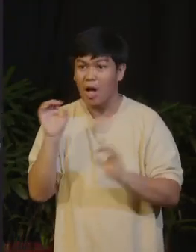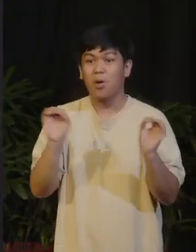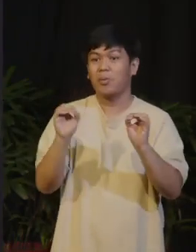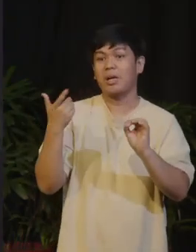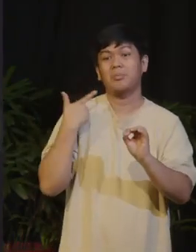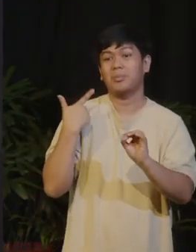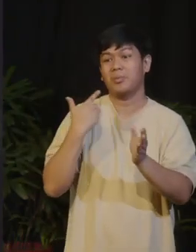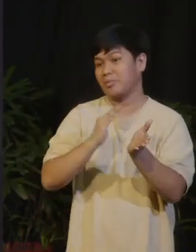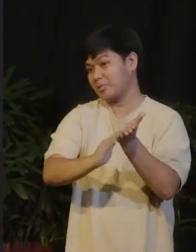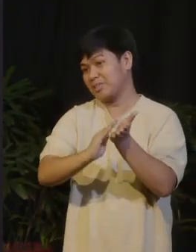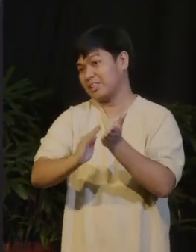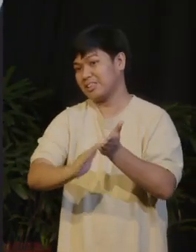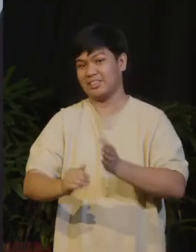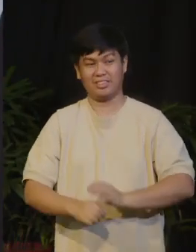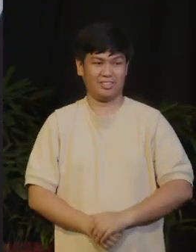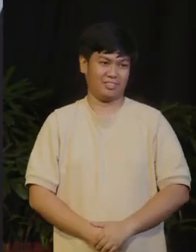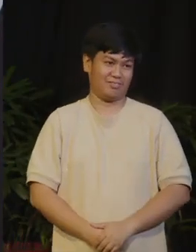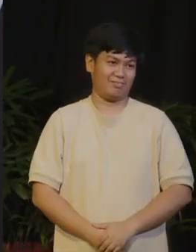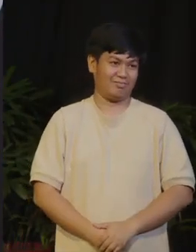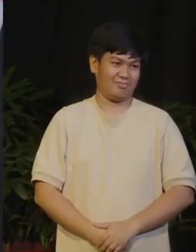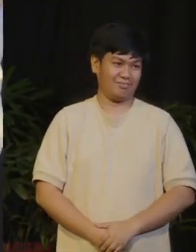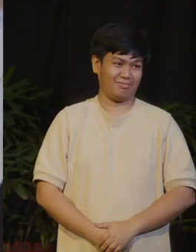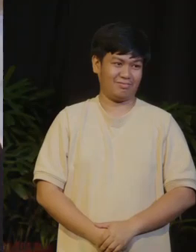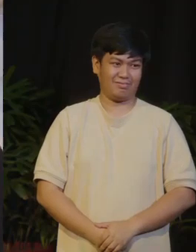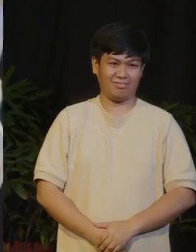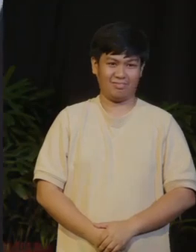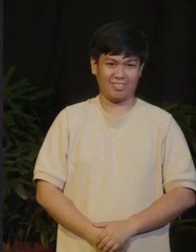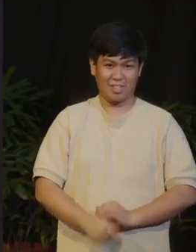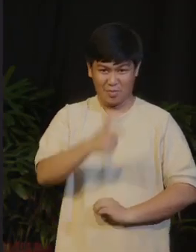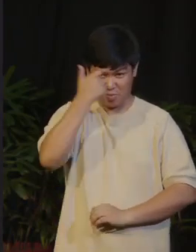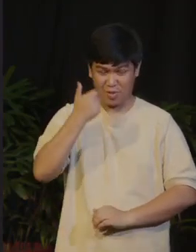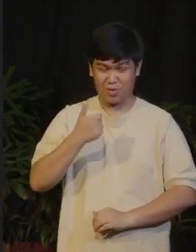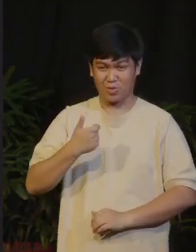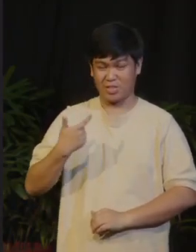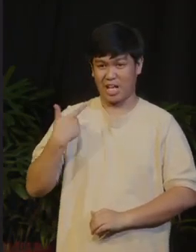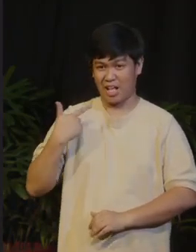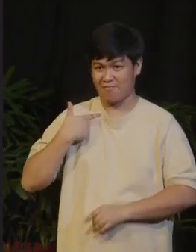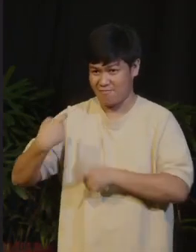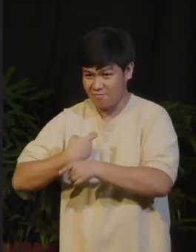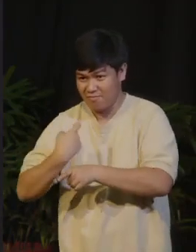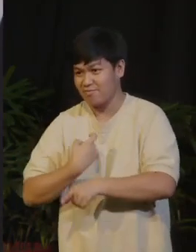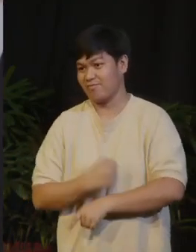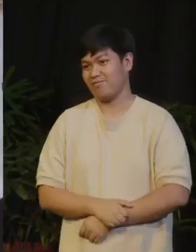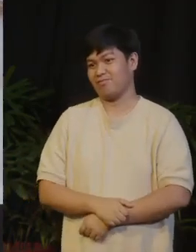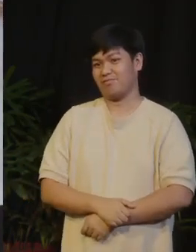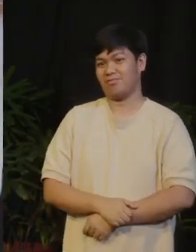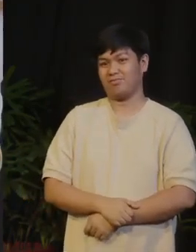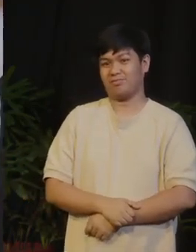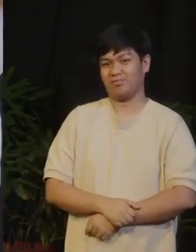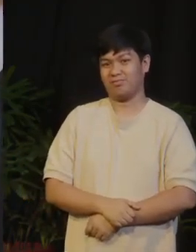hindi nyo mapatapatawad dahil sa kanilang ginawang kasalanan sa inyo.